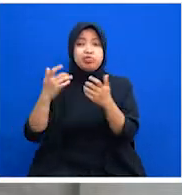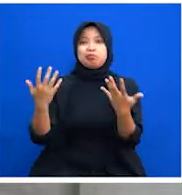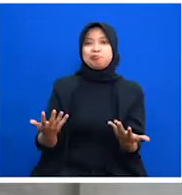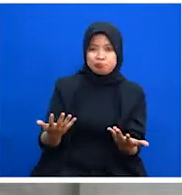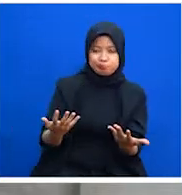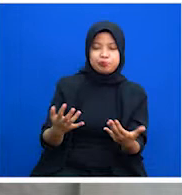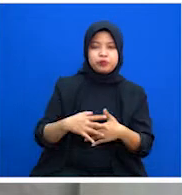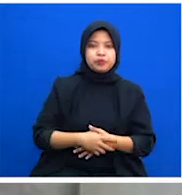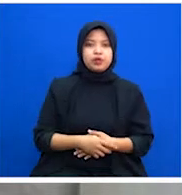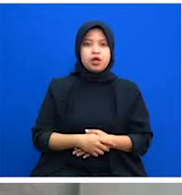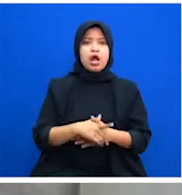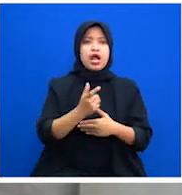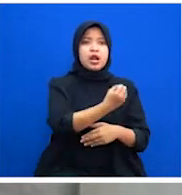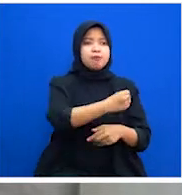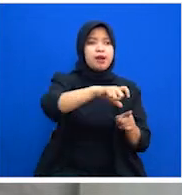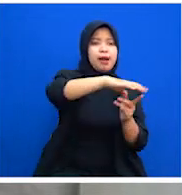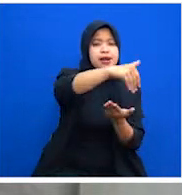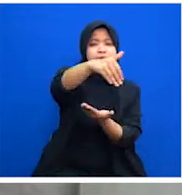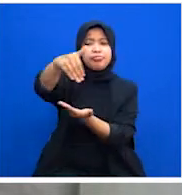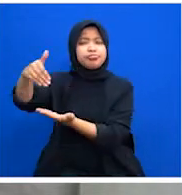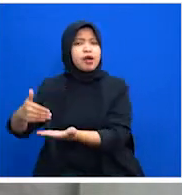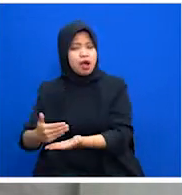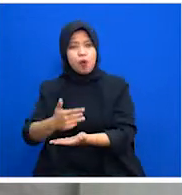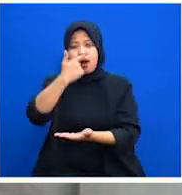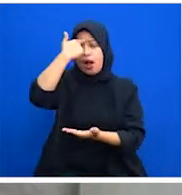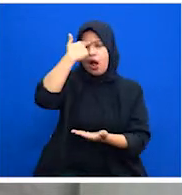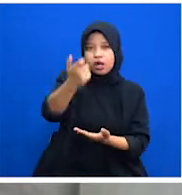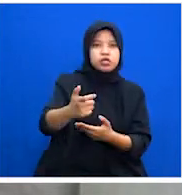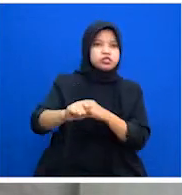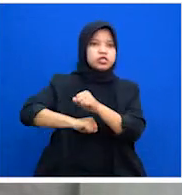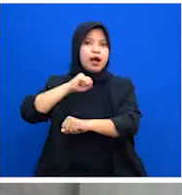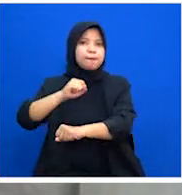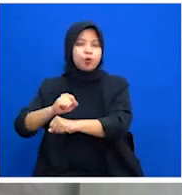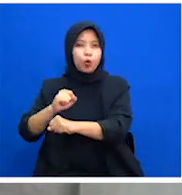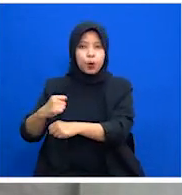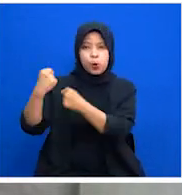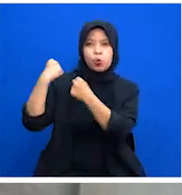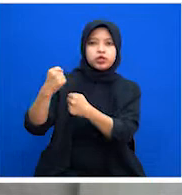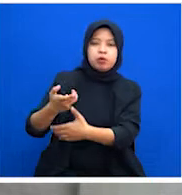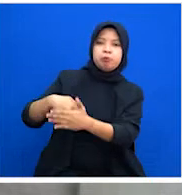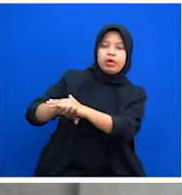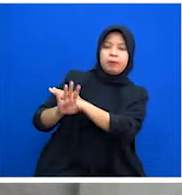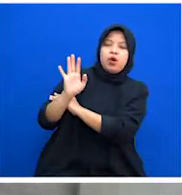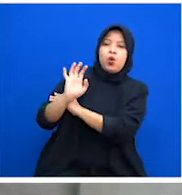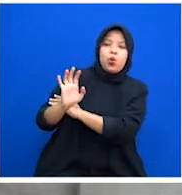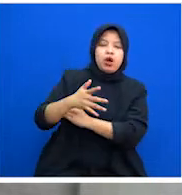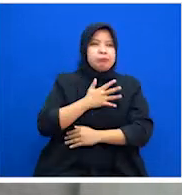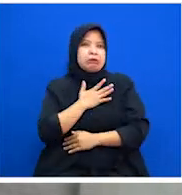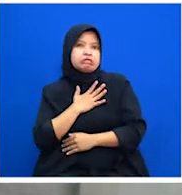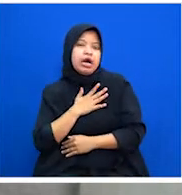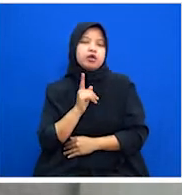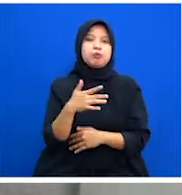Singapura dan juga data-data kita itu dikuasai oleh Singapura tentu saja informasi ini meresahkan kan